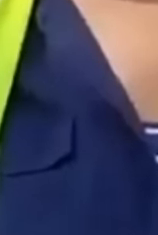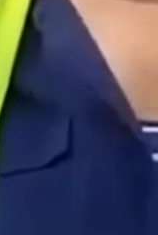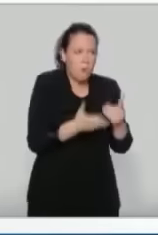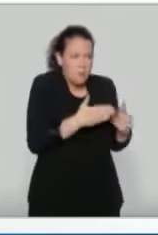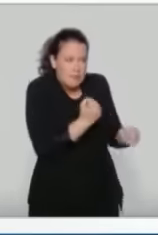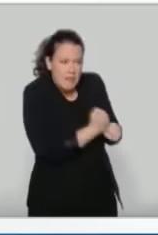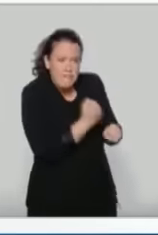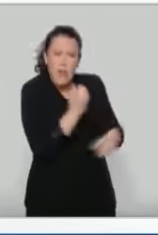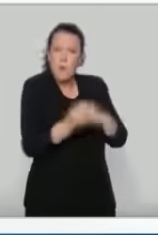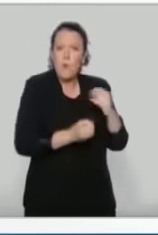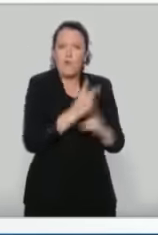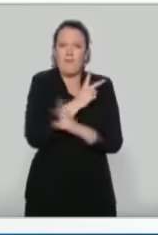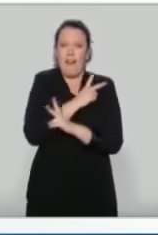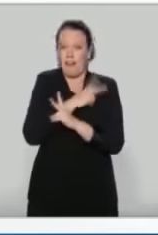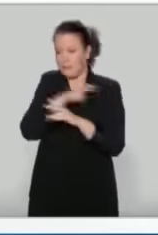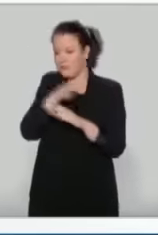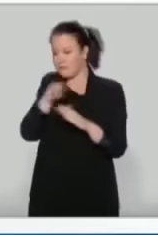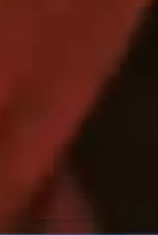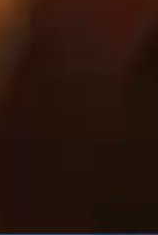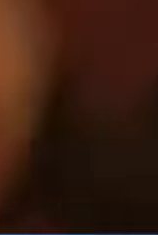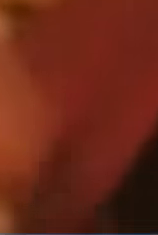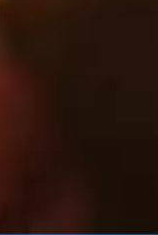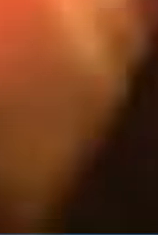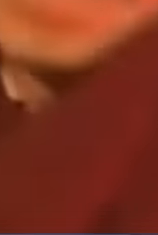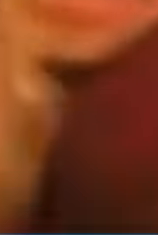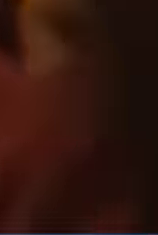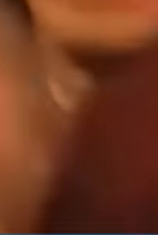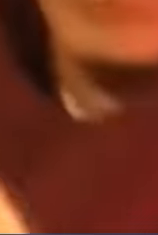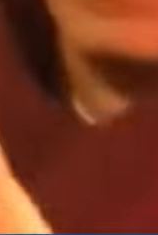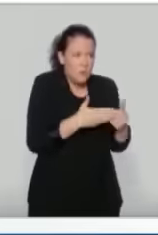Explosion. Faites-vous vacciner.